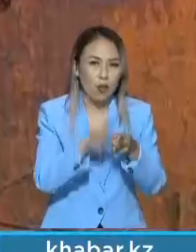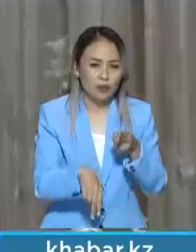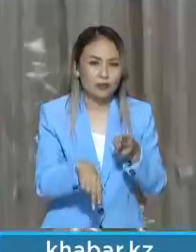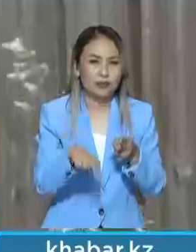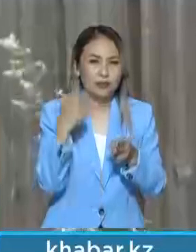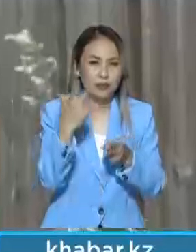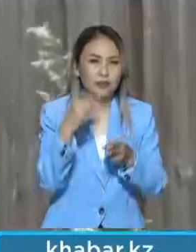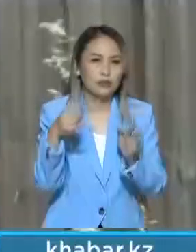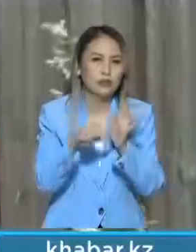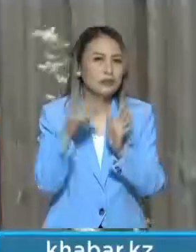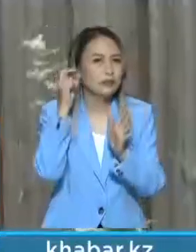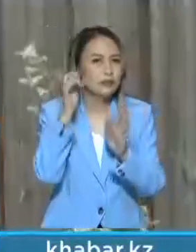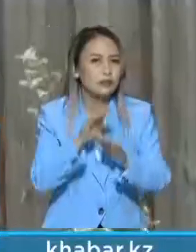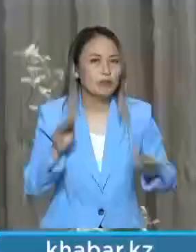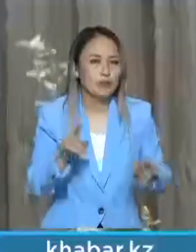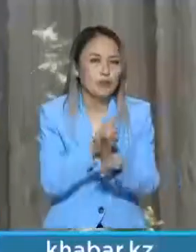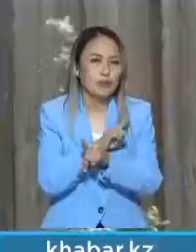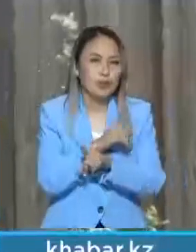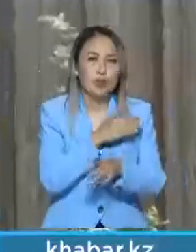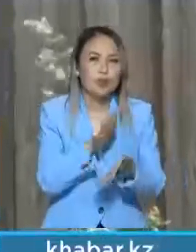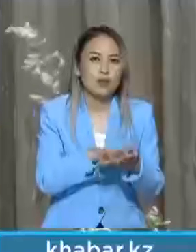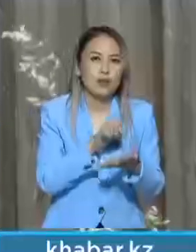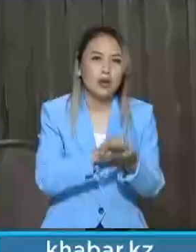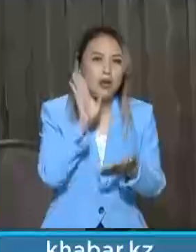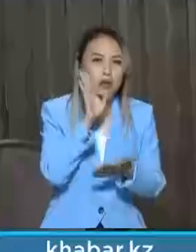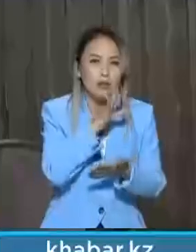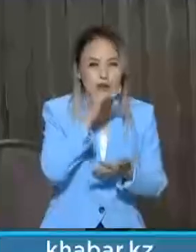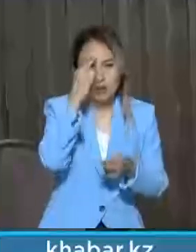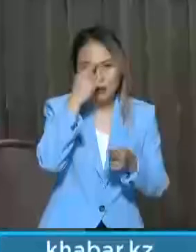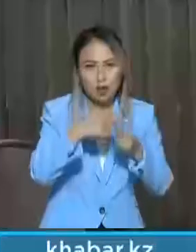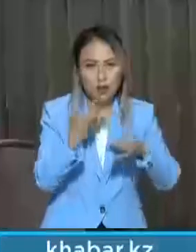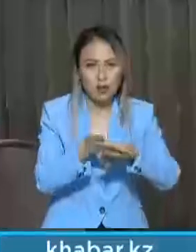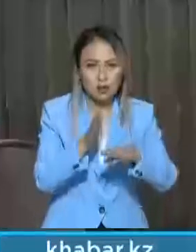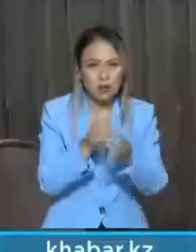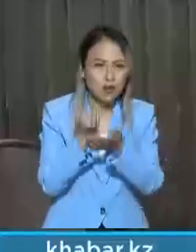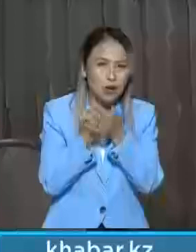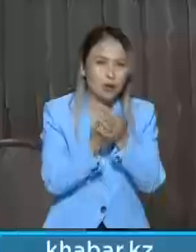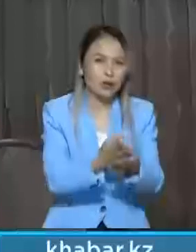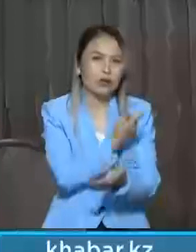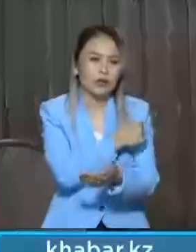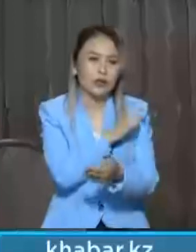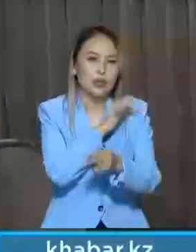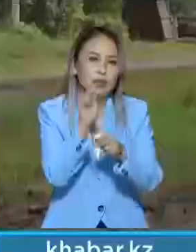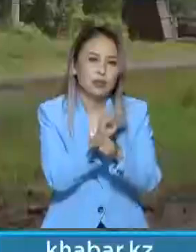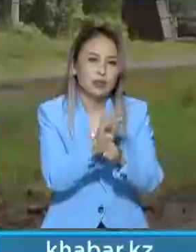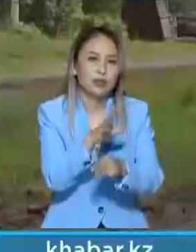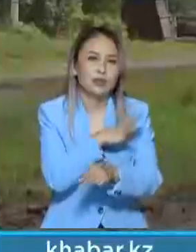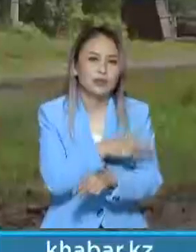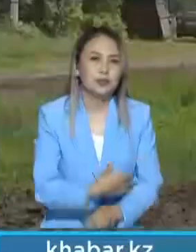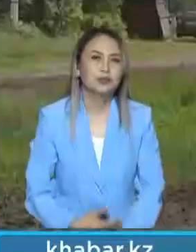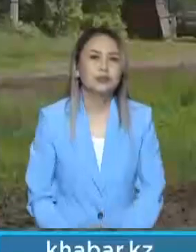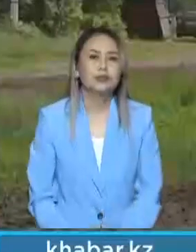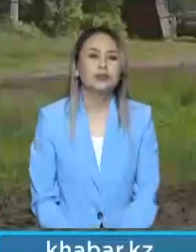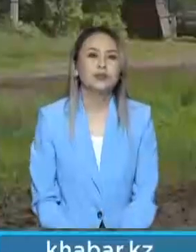3 және 6 жастағы балалар көз жұмған еді. Ал олардың анасы мен ағасы ауыр халде ауруханаға түсіп емделіп шықты.